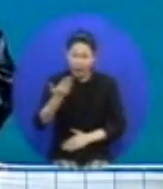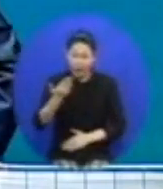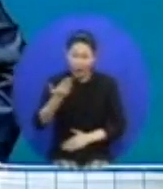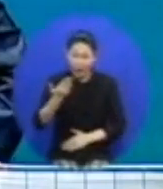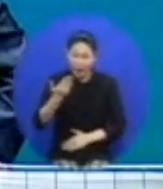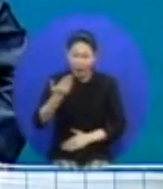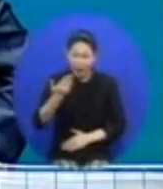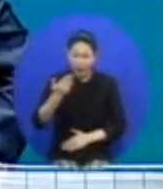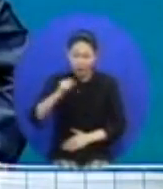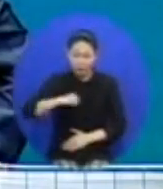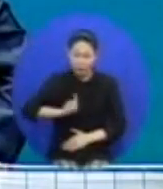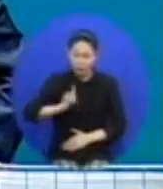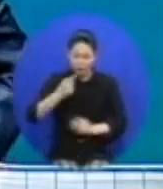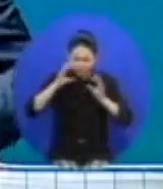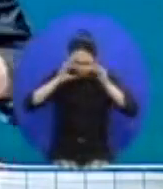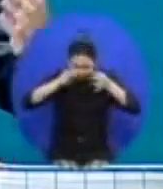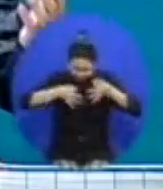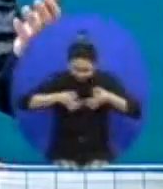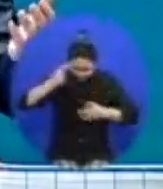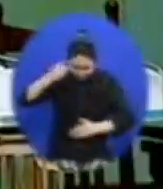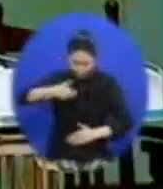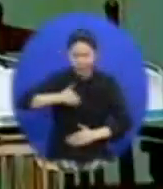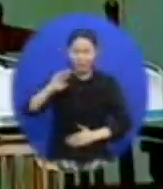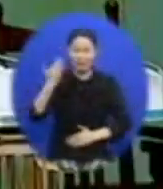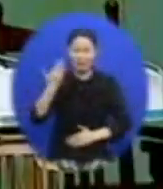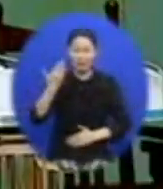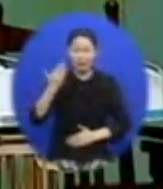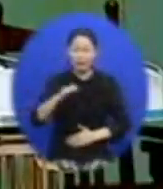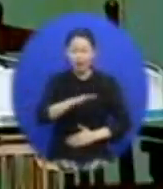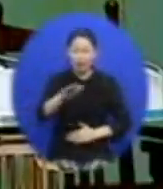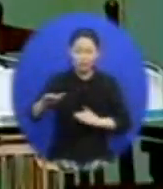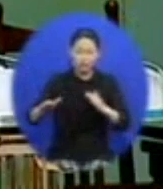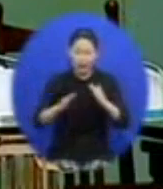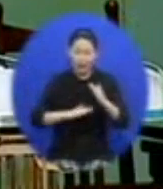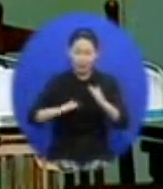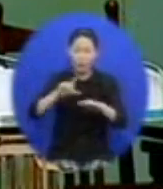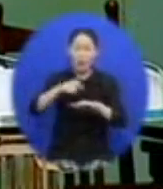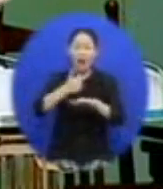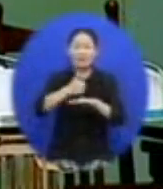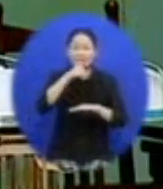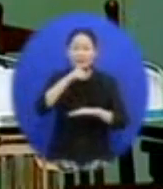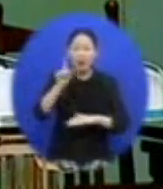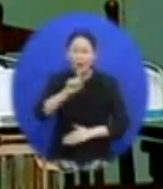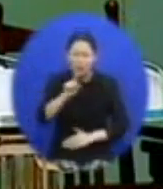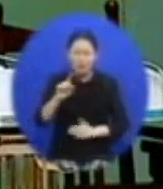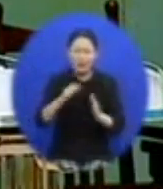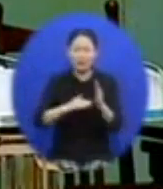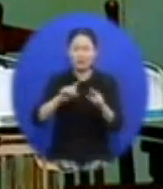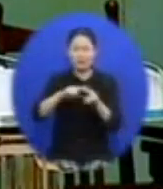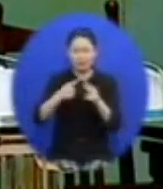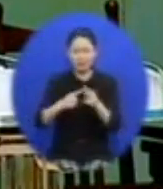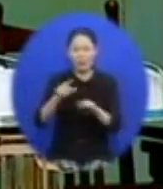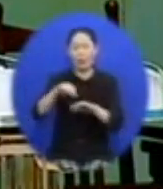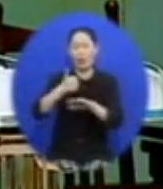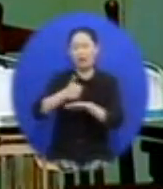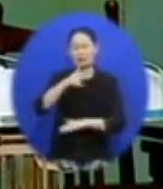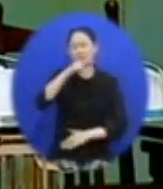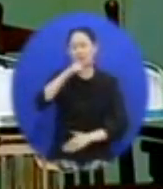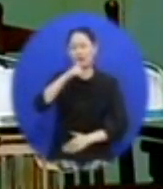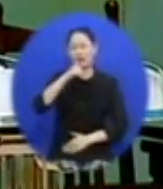부로 보셔야 합니다 여러분의 가정에 왕이 있어요 어느 가정이 든지 왕이 있어요